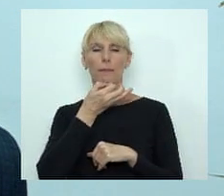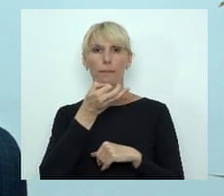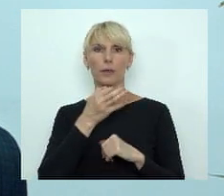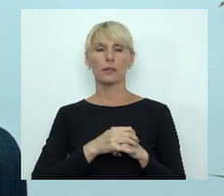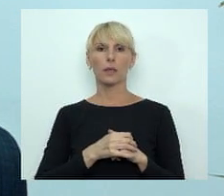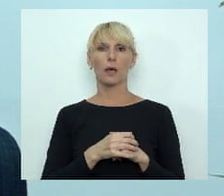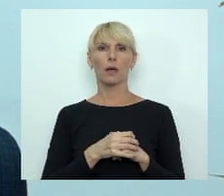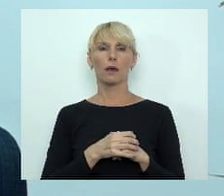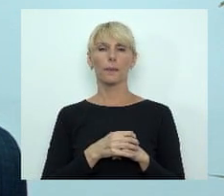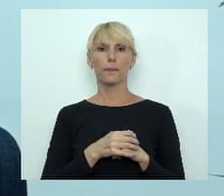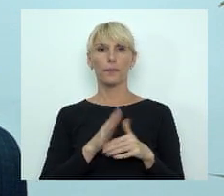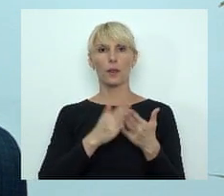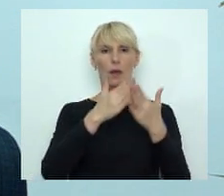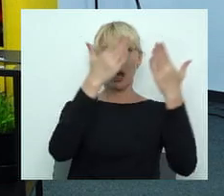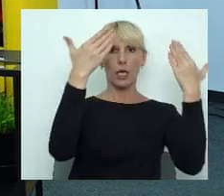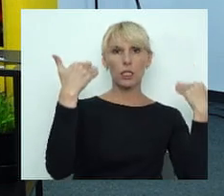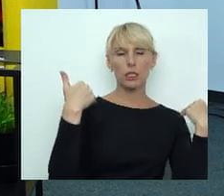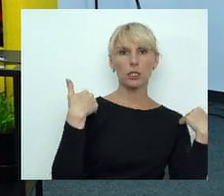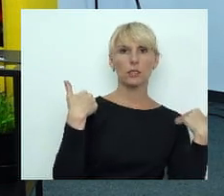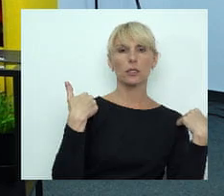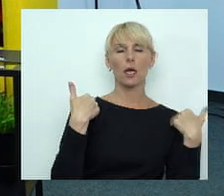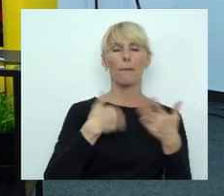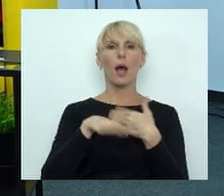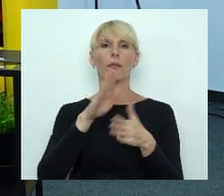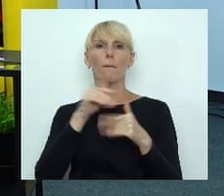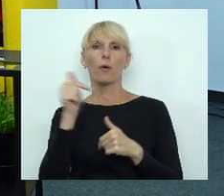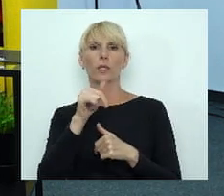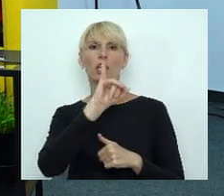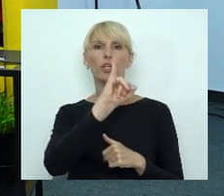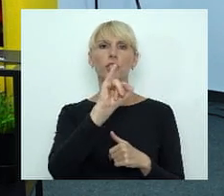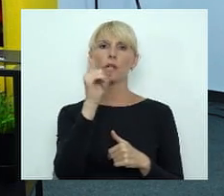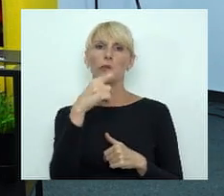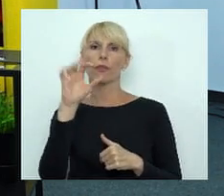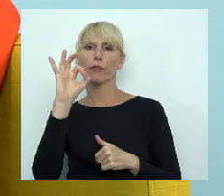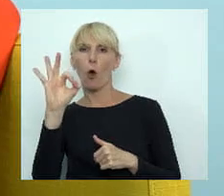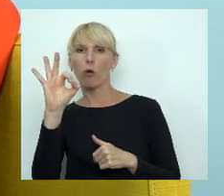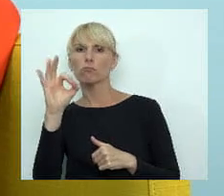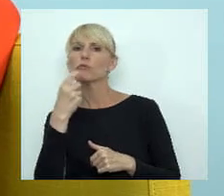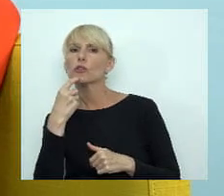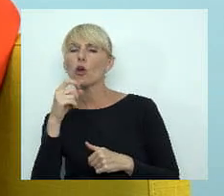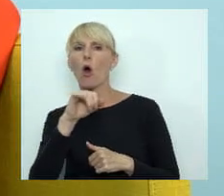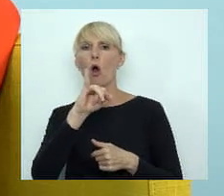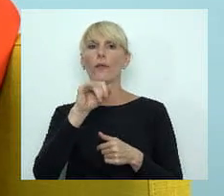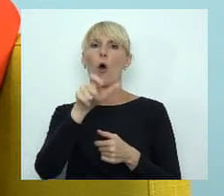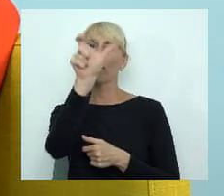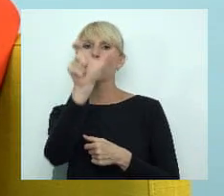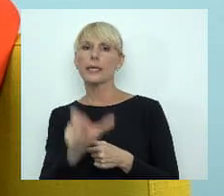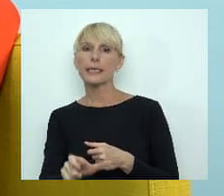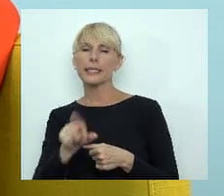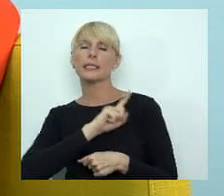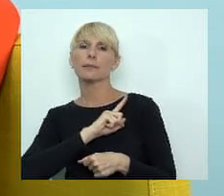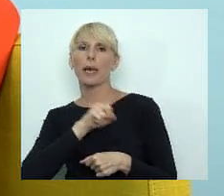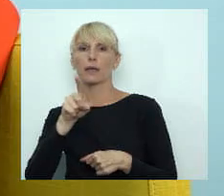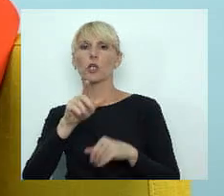szpital powinien posiadać IDO? Może wyjaśnimy też... Inspektora Ochrony Danych. No właśnie. Nawet niektórzy w tej chwili